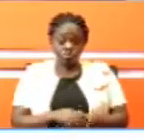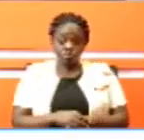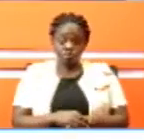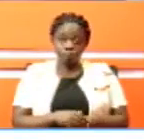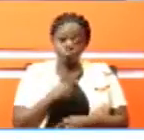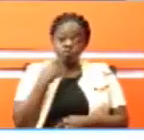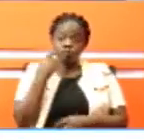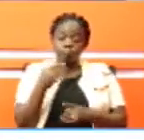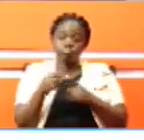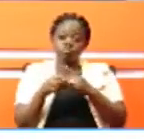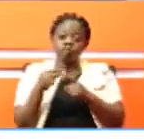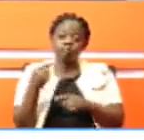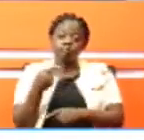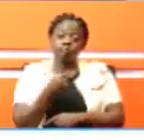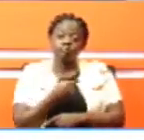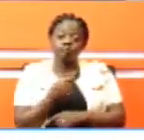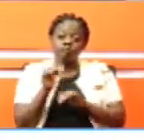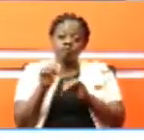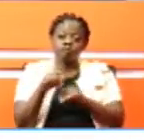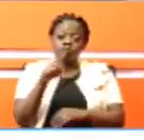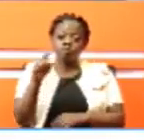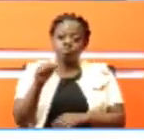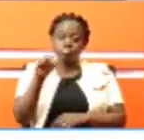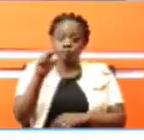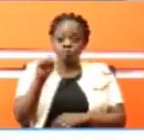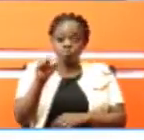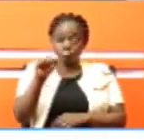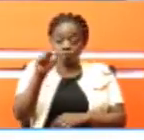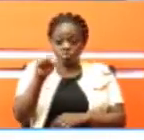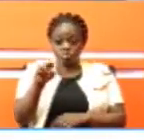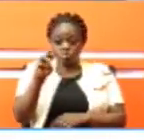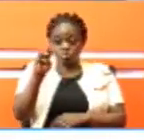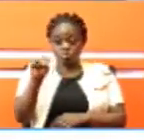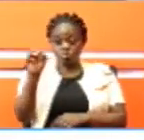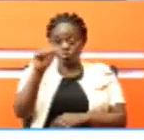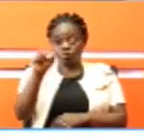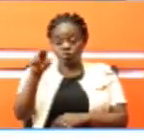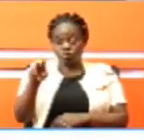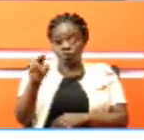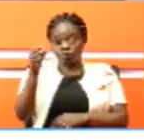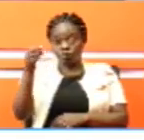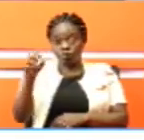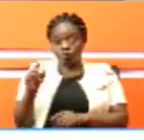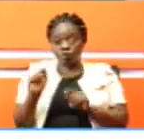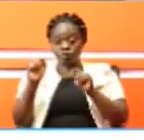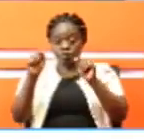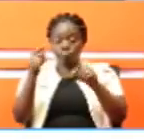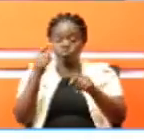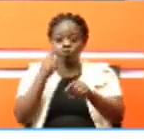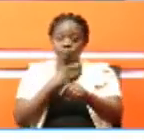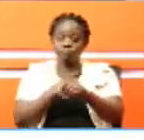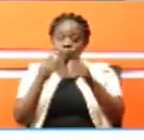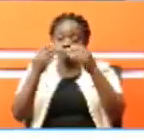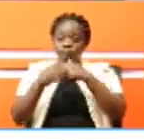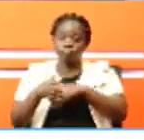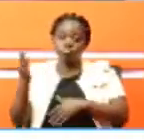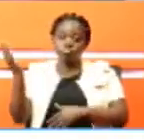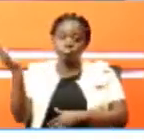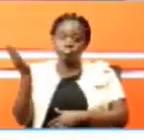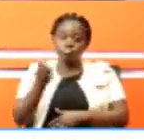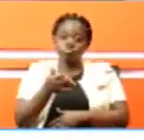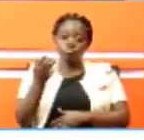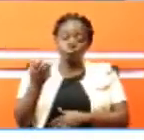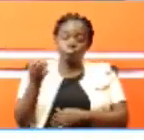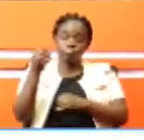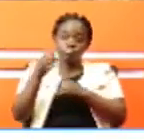Mubatiddwa ye Joseph Muyombya omutuuze mu zooni ya Kinoonya e Masanafu ng'ono bamulumbye mu kino ne bamutematema okutuusa